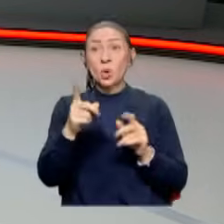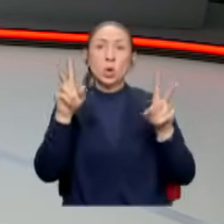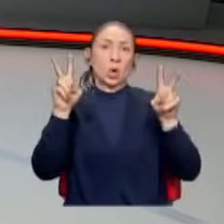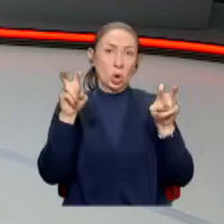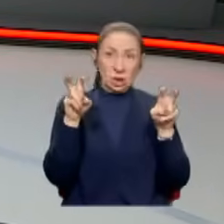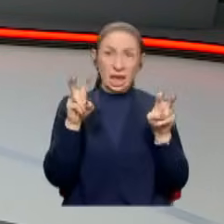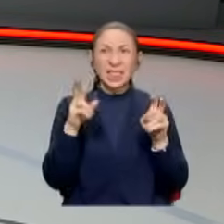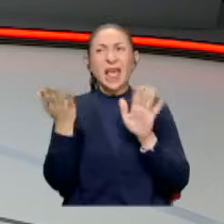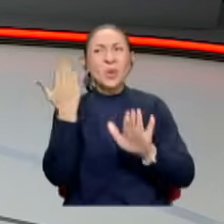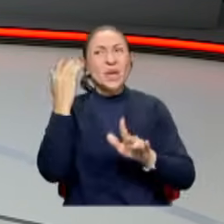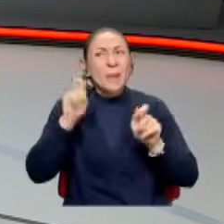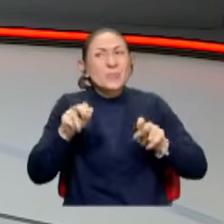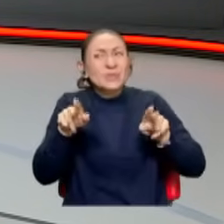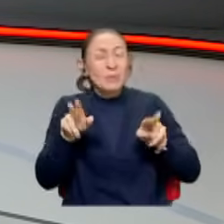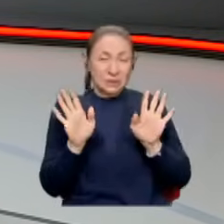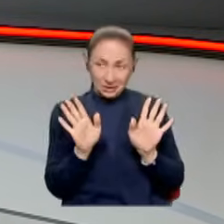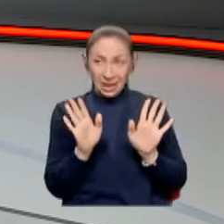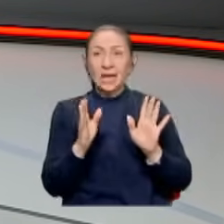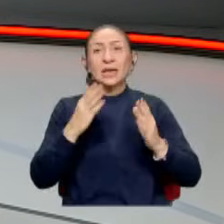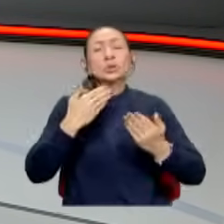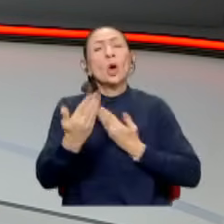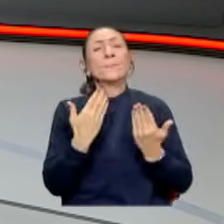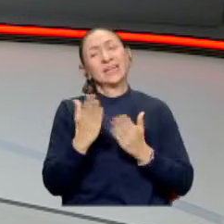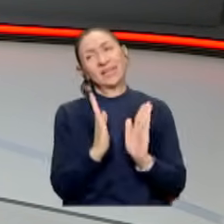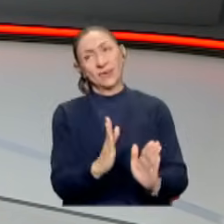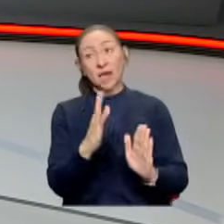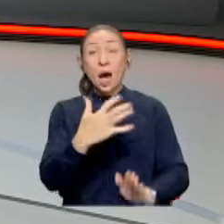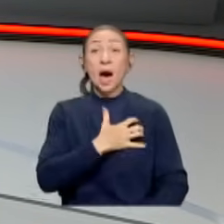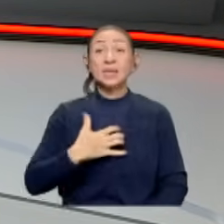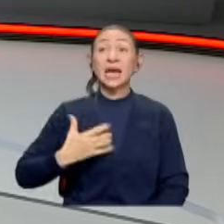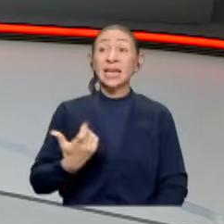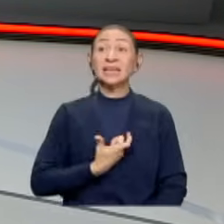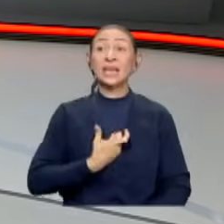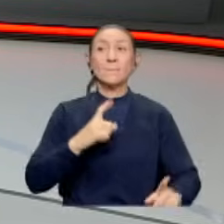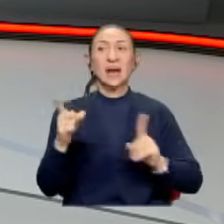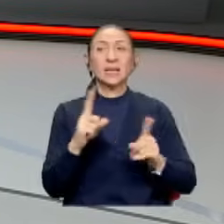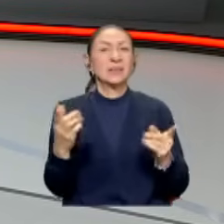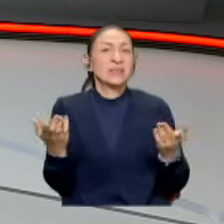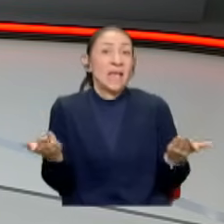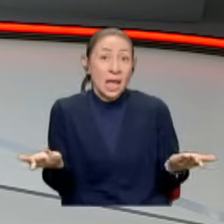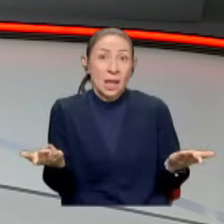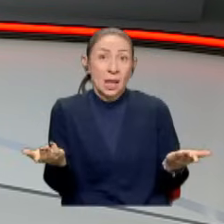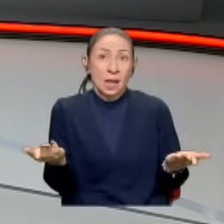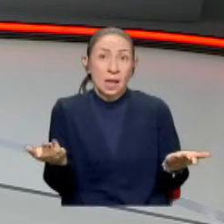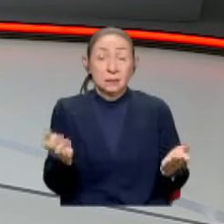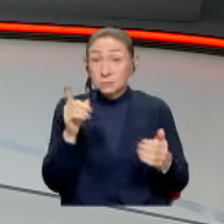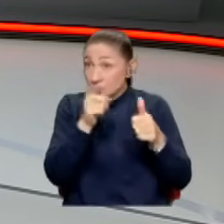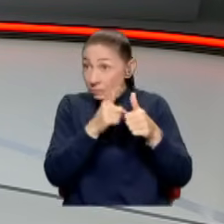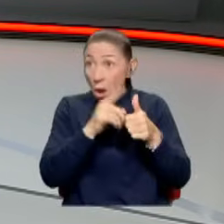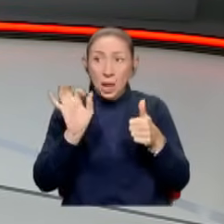eleştireceğine daha önce de yaptığımız gibi dertleşmeye devam edeceğiz Anayasa mahkemesi nedir Bir